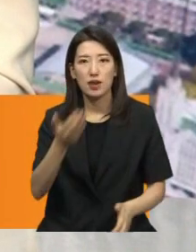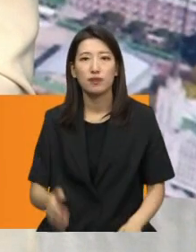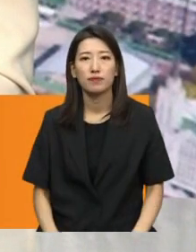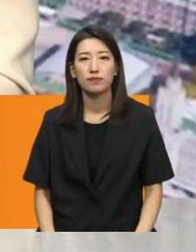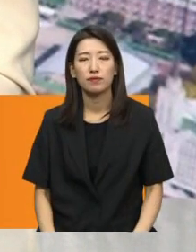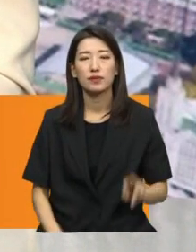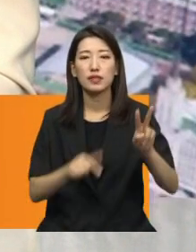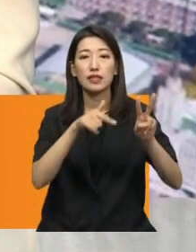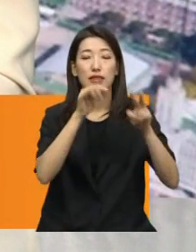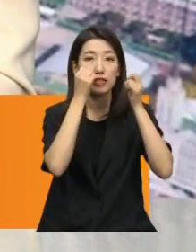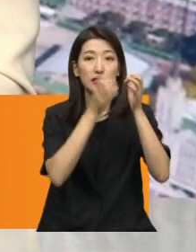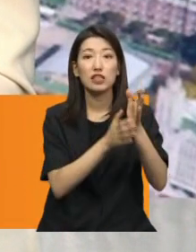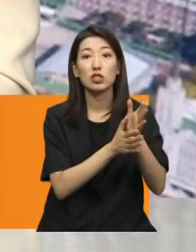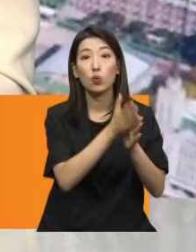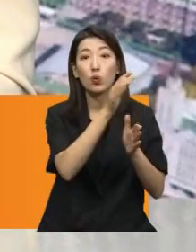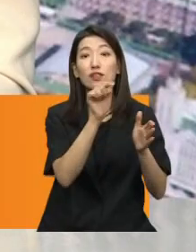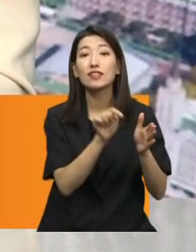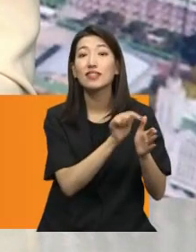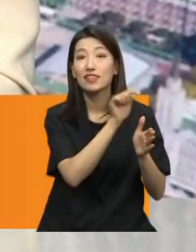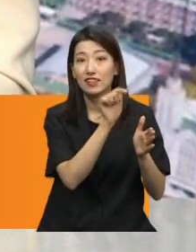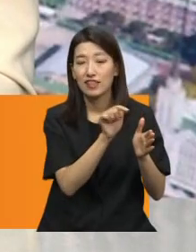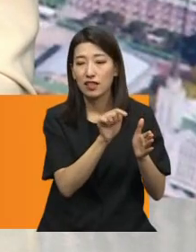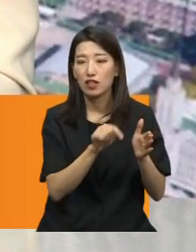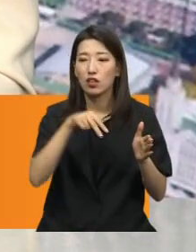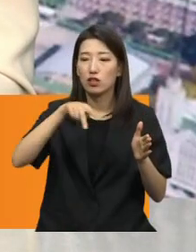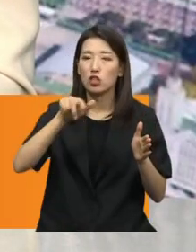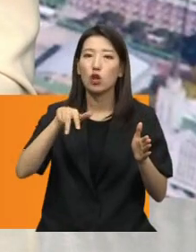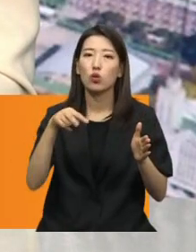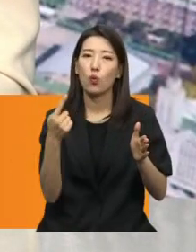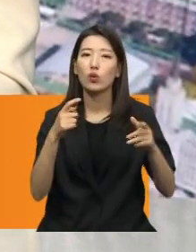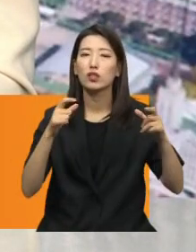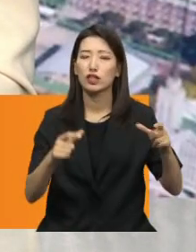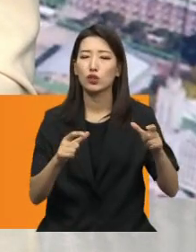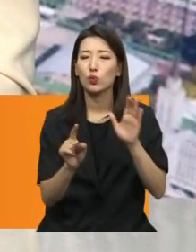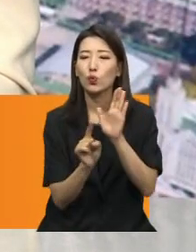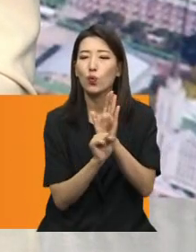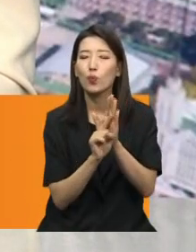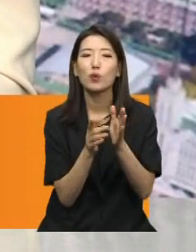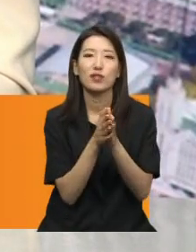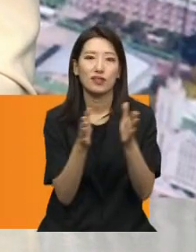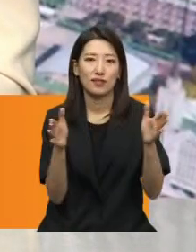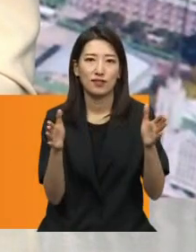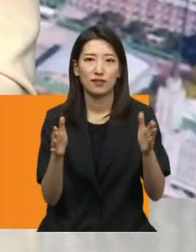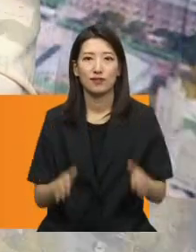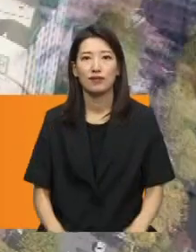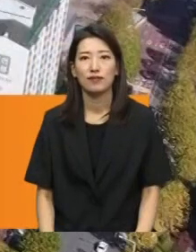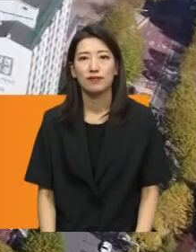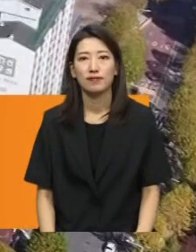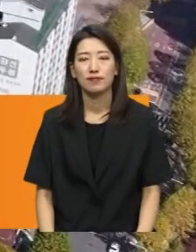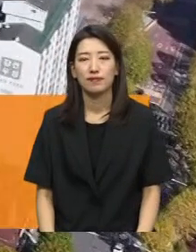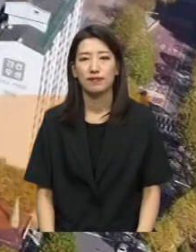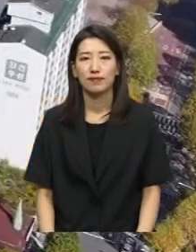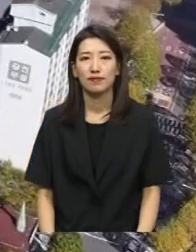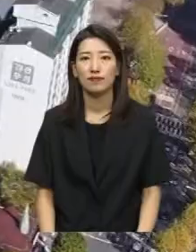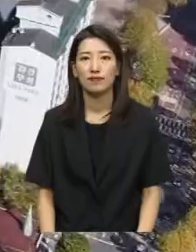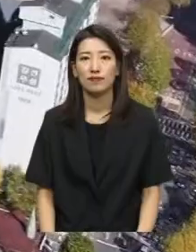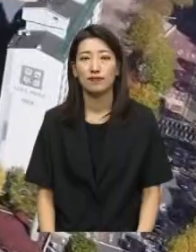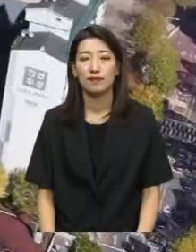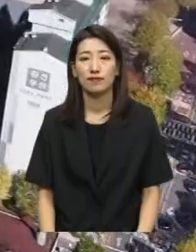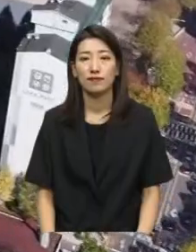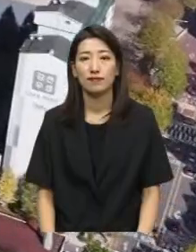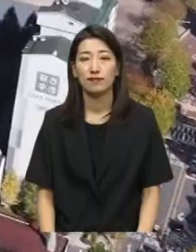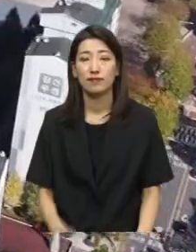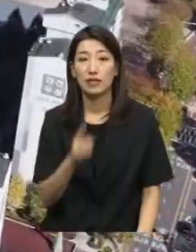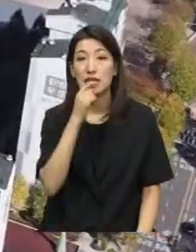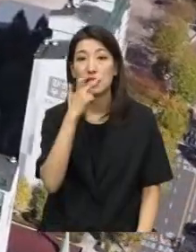재건축의 10범 케이스가 될 선도지구 공무도 시작됐습니다 보도의 전진하 기자입니다 일산